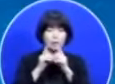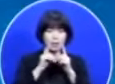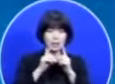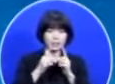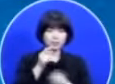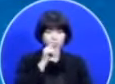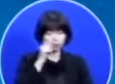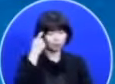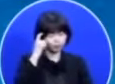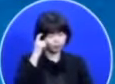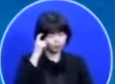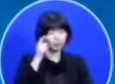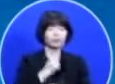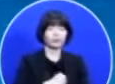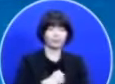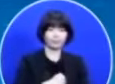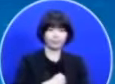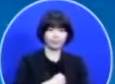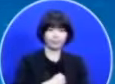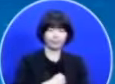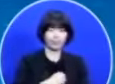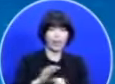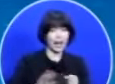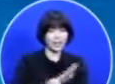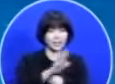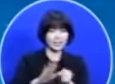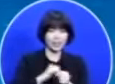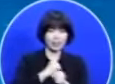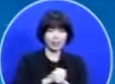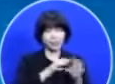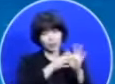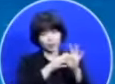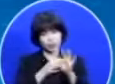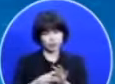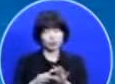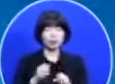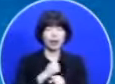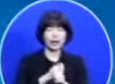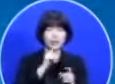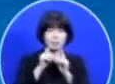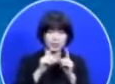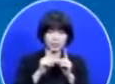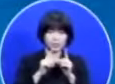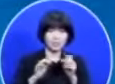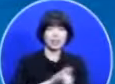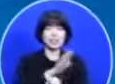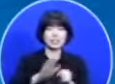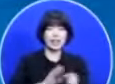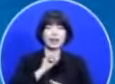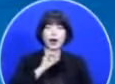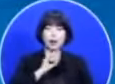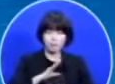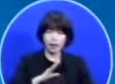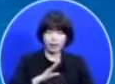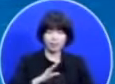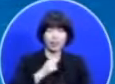데 이 사랑하기를 계속 하라는 말씀이 사랑만 하라는 뜻이